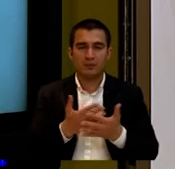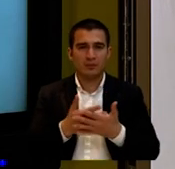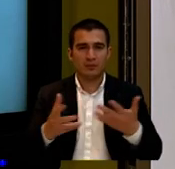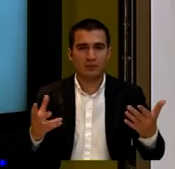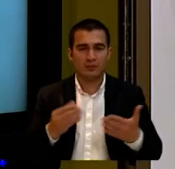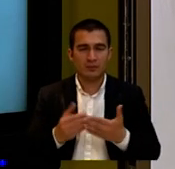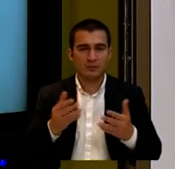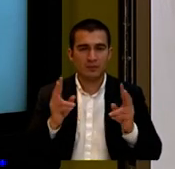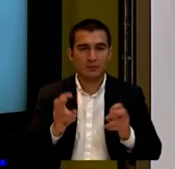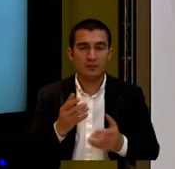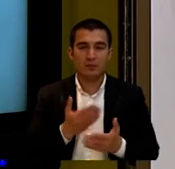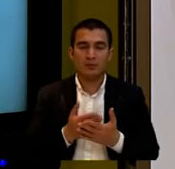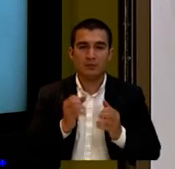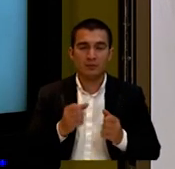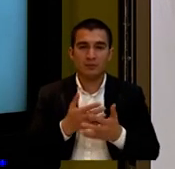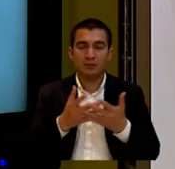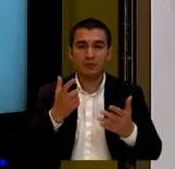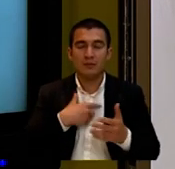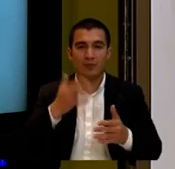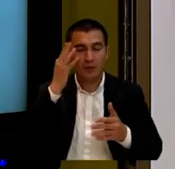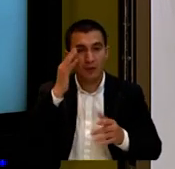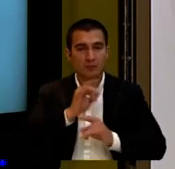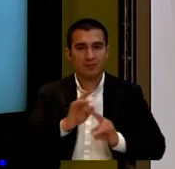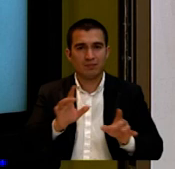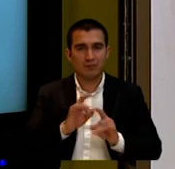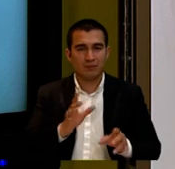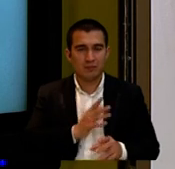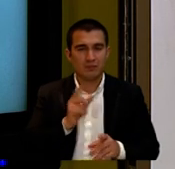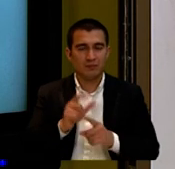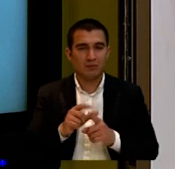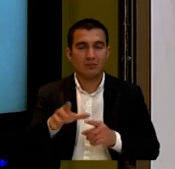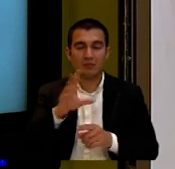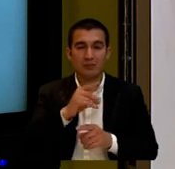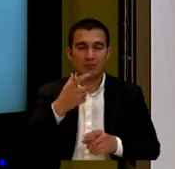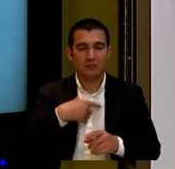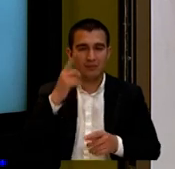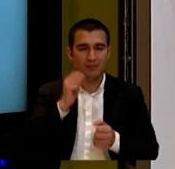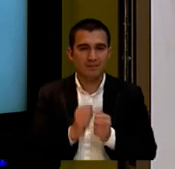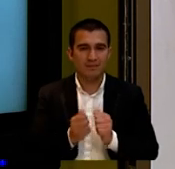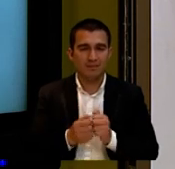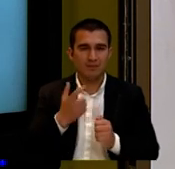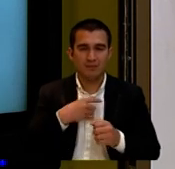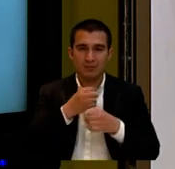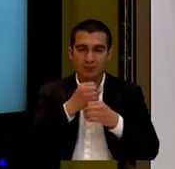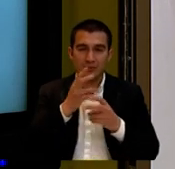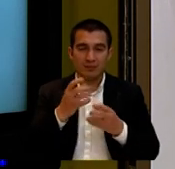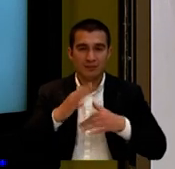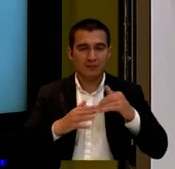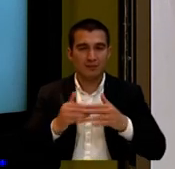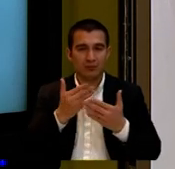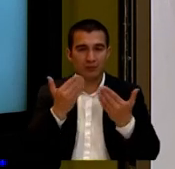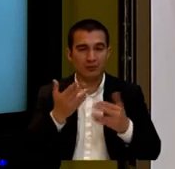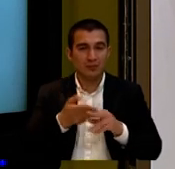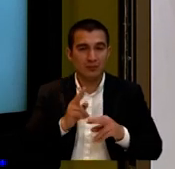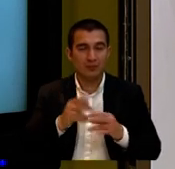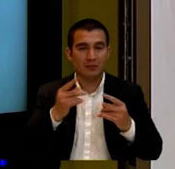Мақсат, нәзарай олинген білімлеріні мүстахкімләштен ібарады. Сіз, лаборатория үшләріні бәжариш тәртібіні жүдем